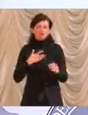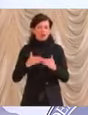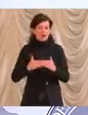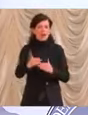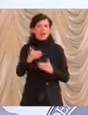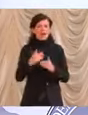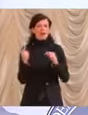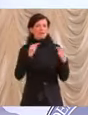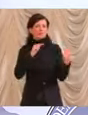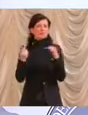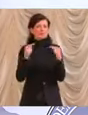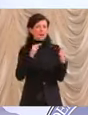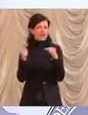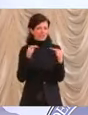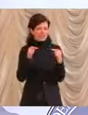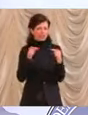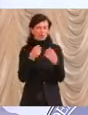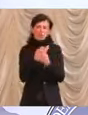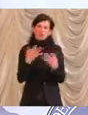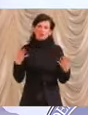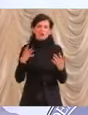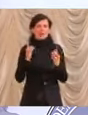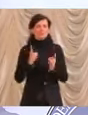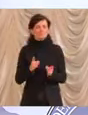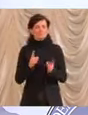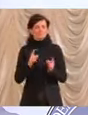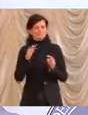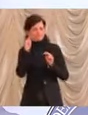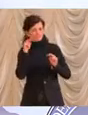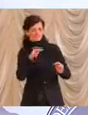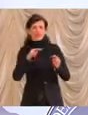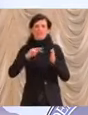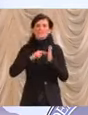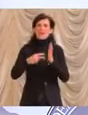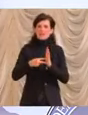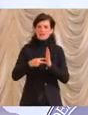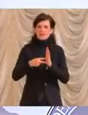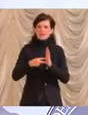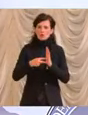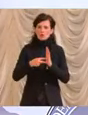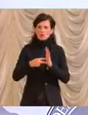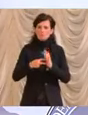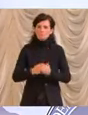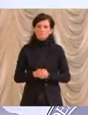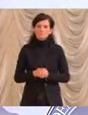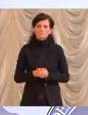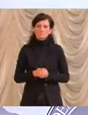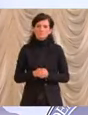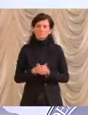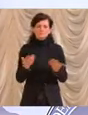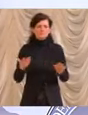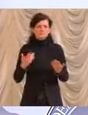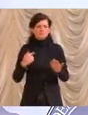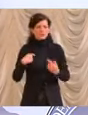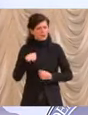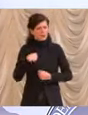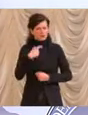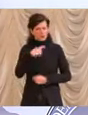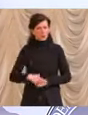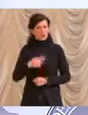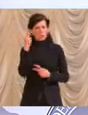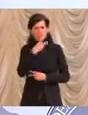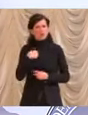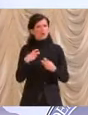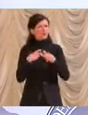corso va benissimo, ci sono aspetti tecnici che vanno considerati. Quello che io mi permetto di dire, e su questo sarò inflessibile, tutti